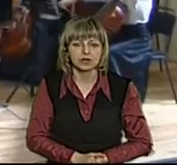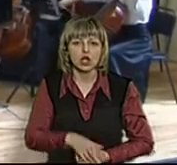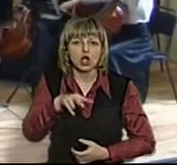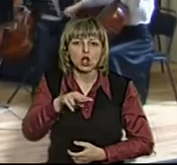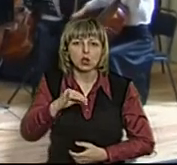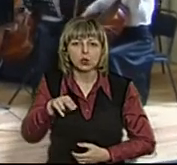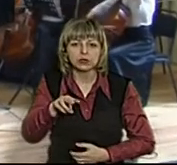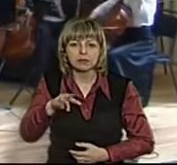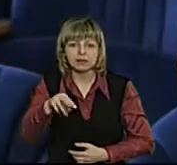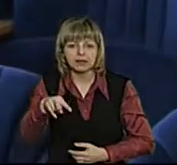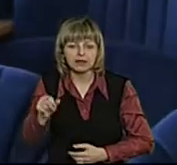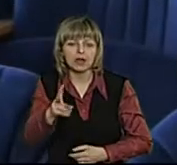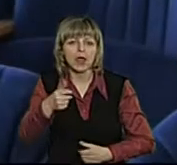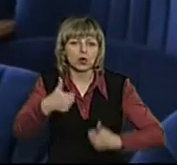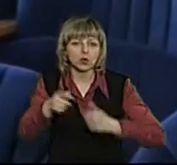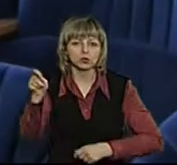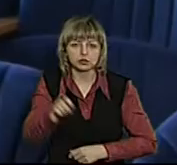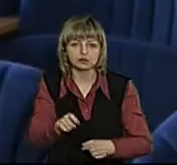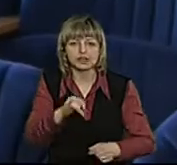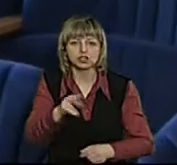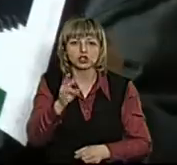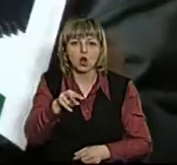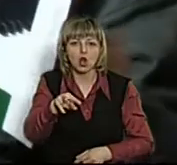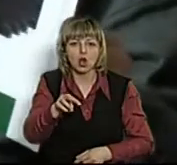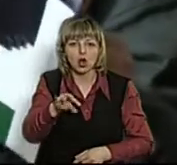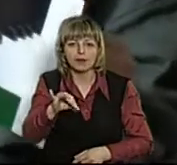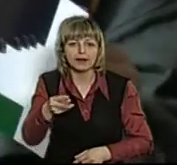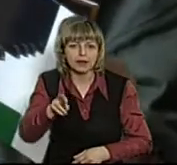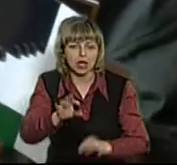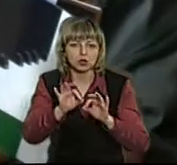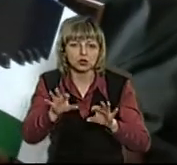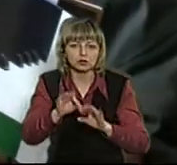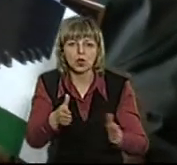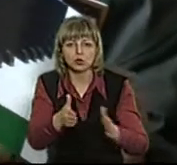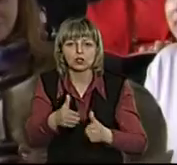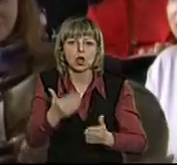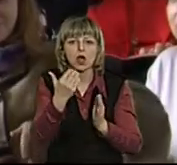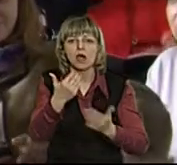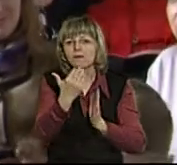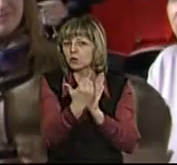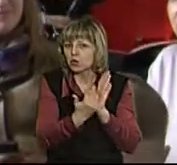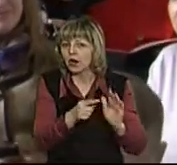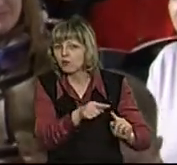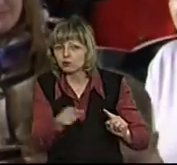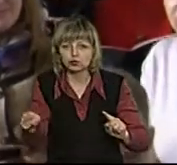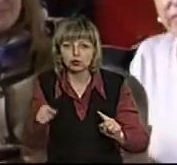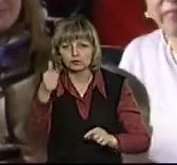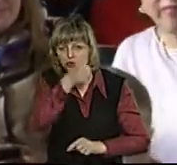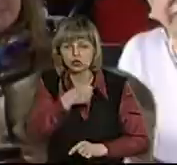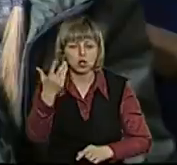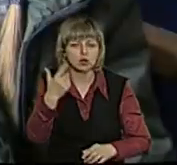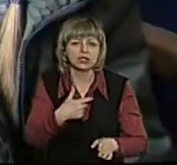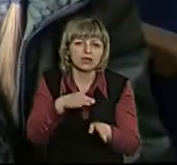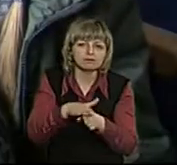Людмила Бакай та Ганна Соботяк на конкурс приїхали з Коломиї. Дівчата розповідають, готували конкурсну програму упродовж року. Коли я граю